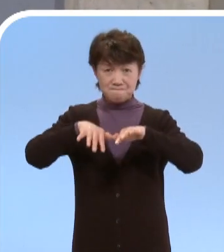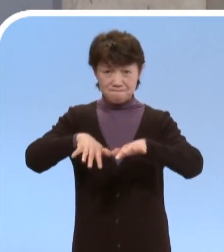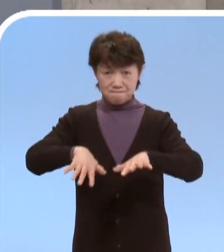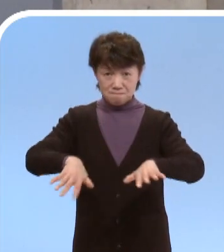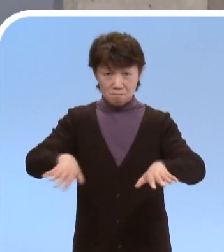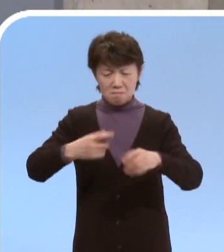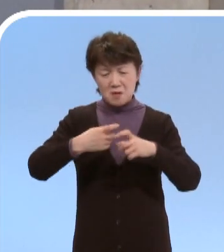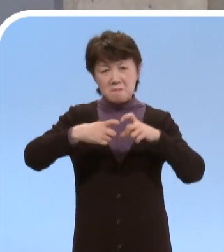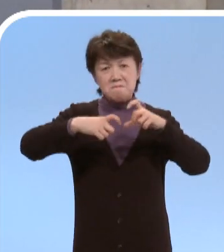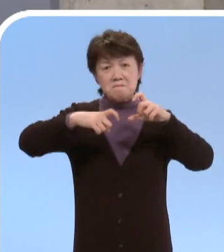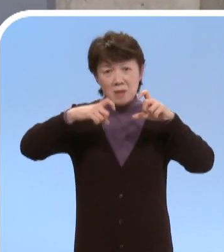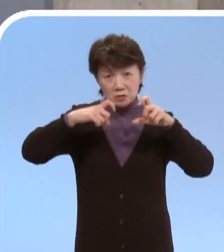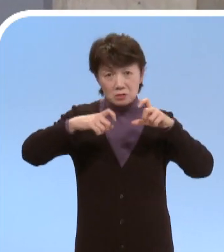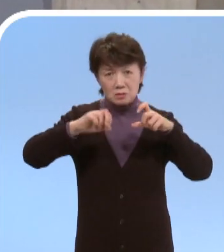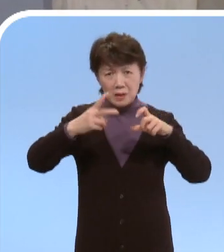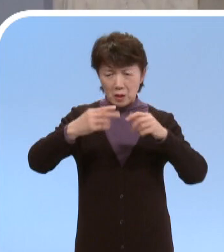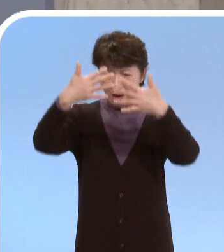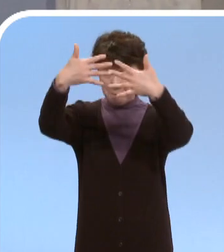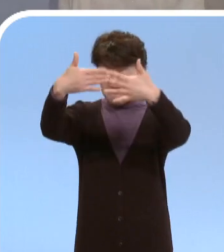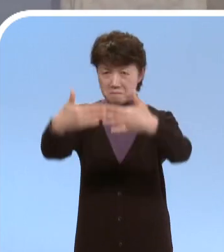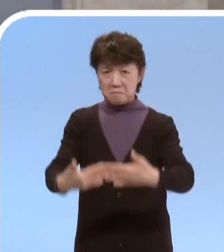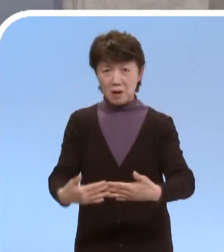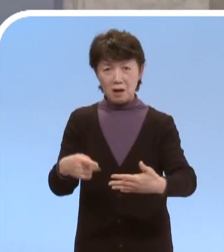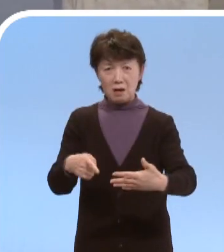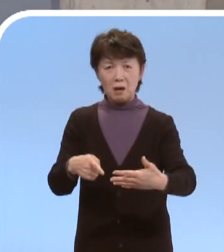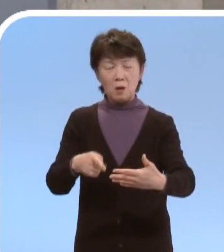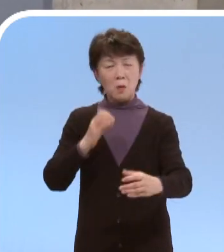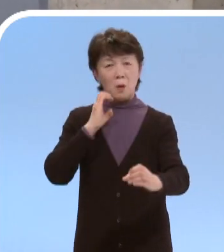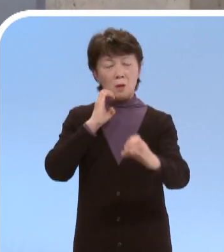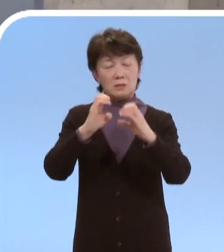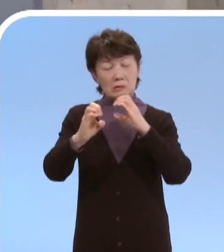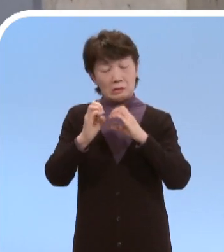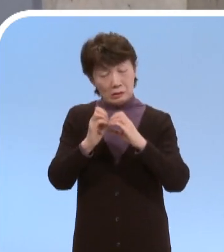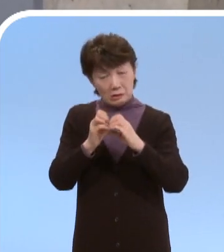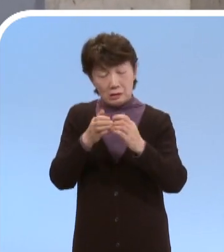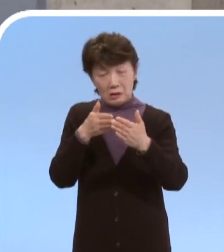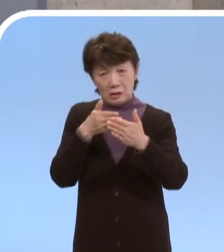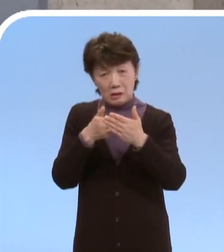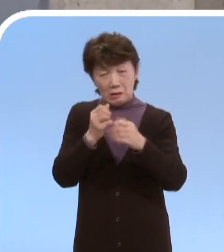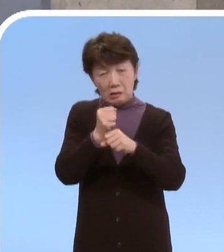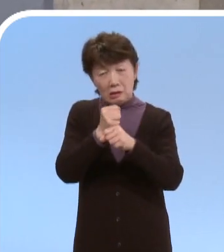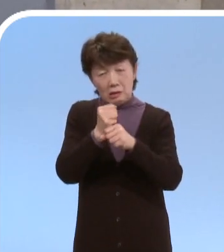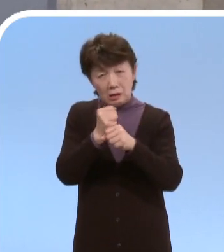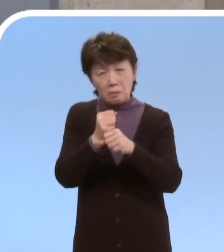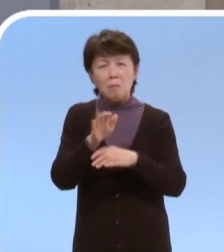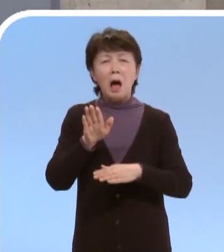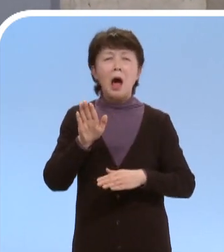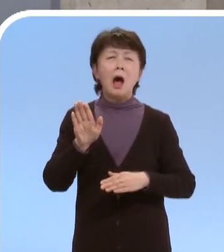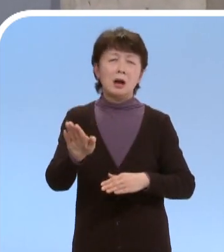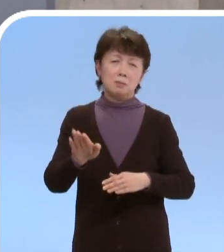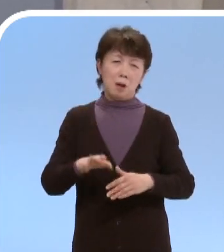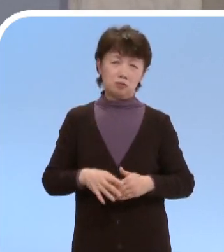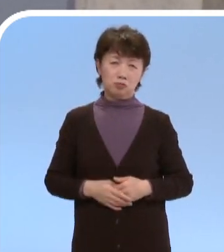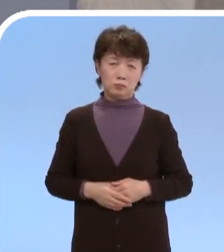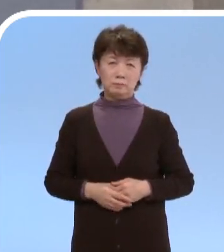とか、飛沫防止パネルによってコミュニケーションを取るのが難しくなってきているんです